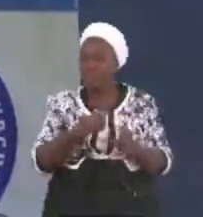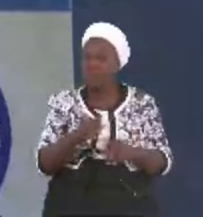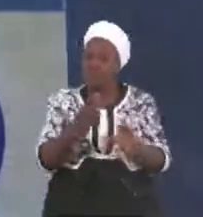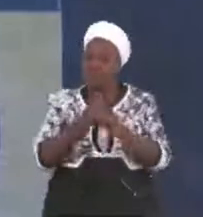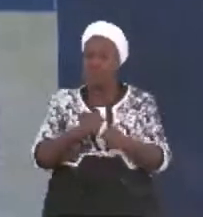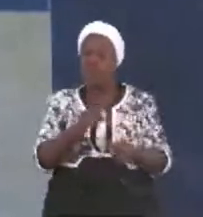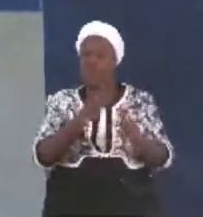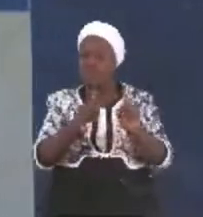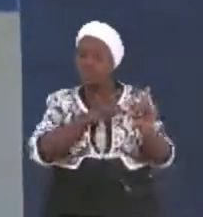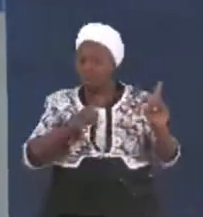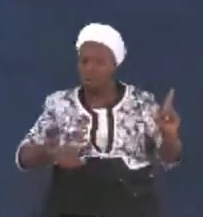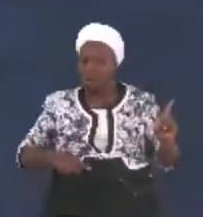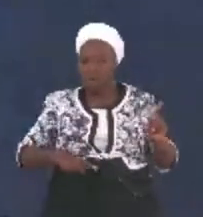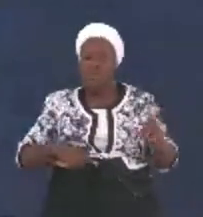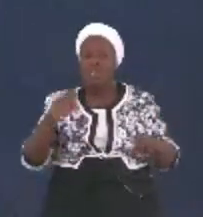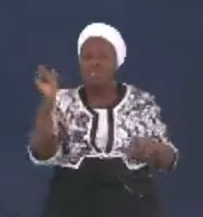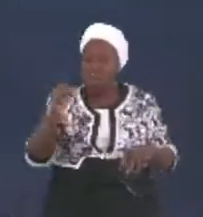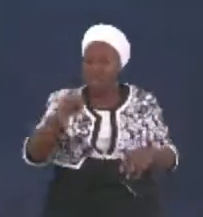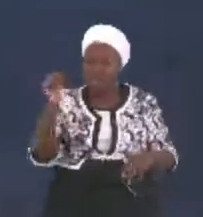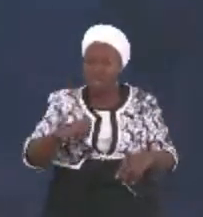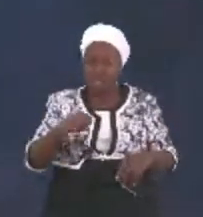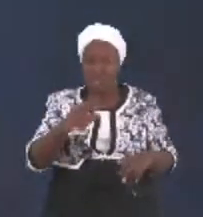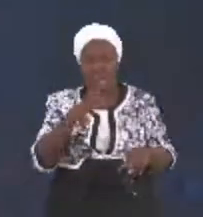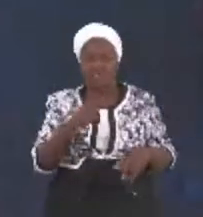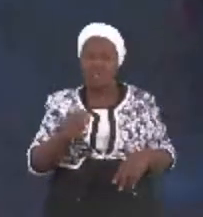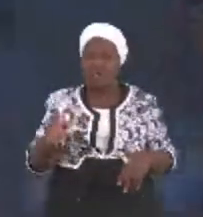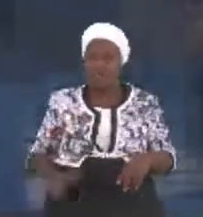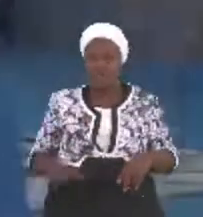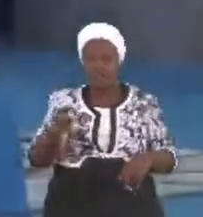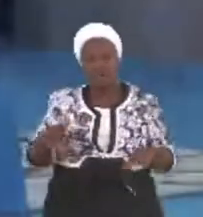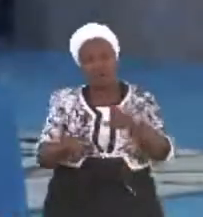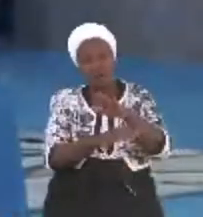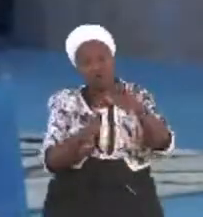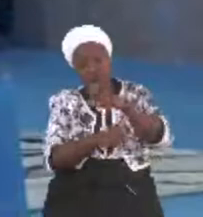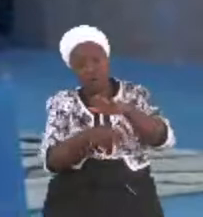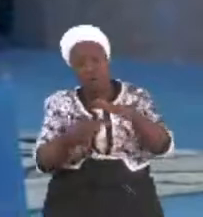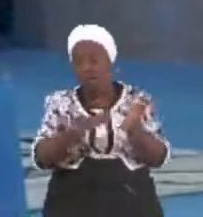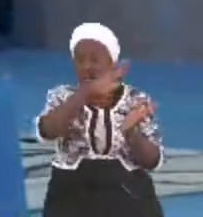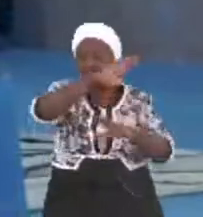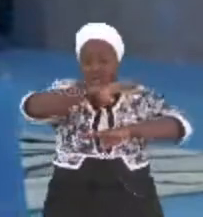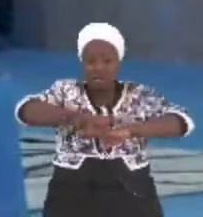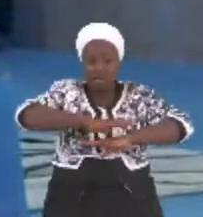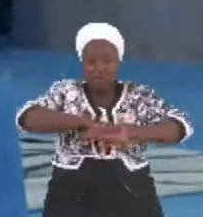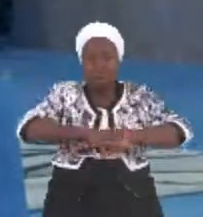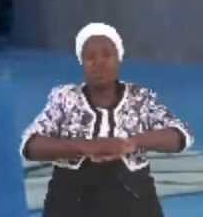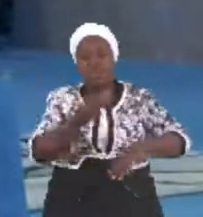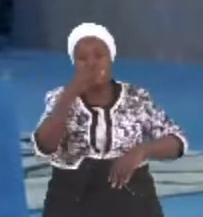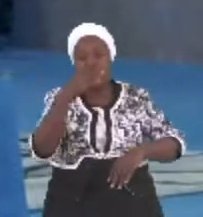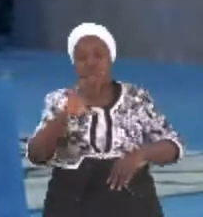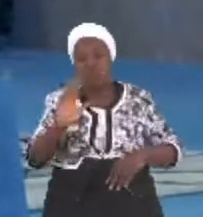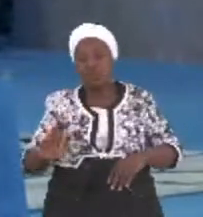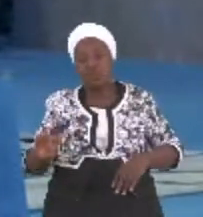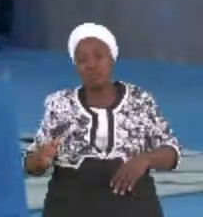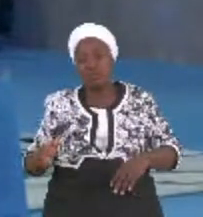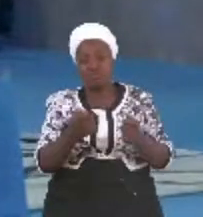oui, les petits chiens sous la table mangent les miettes des enfants.